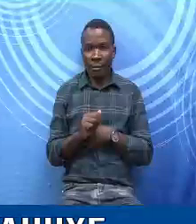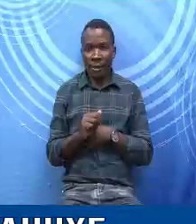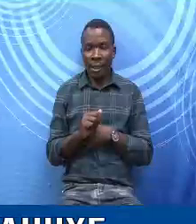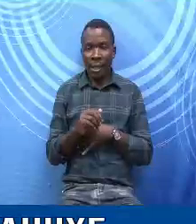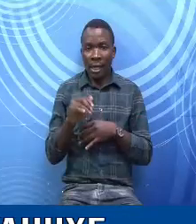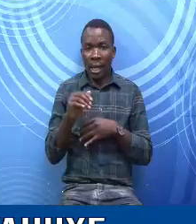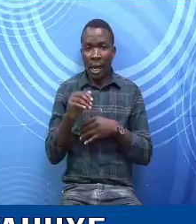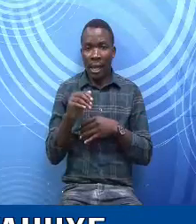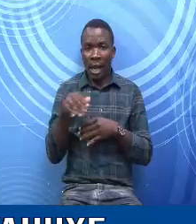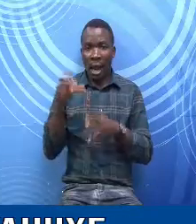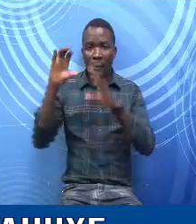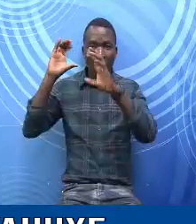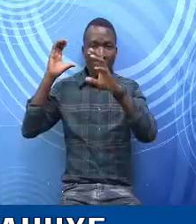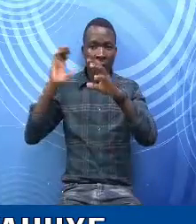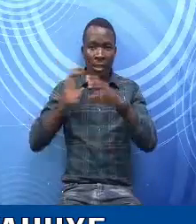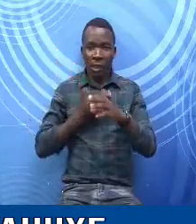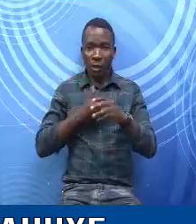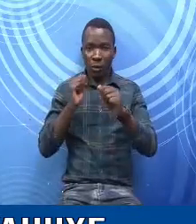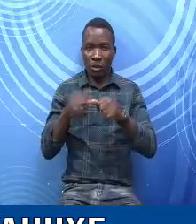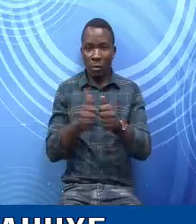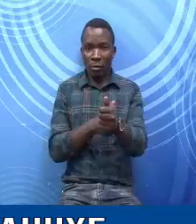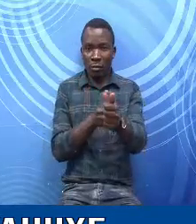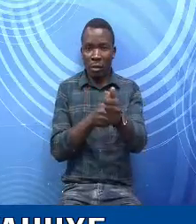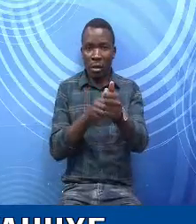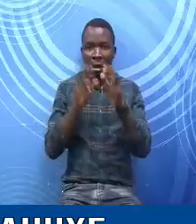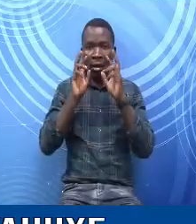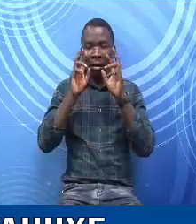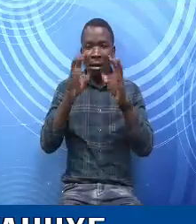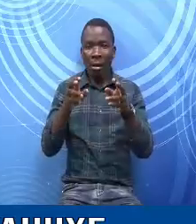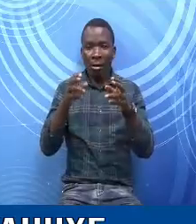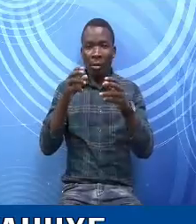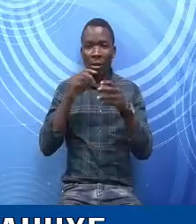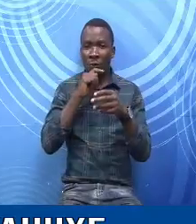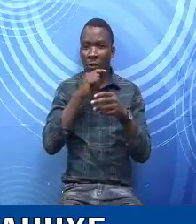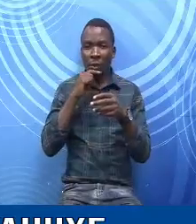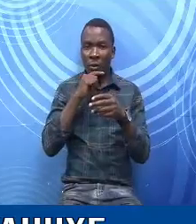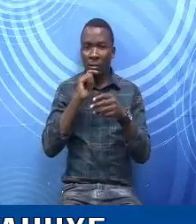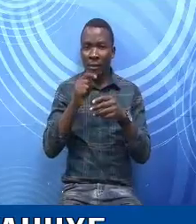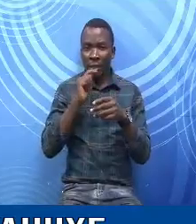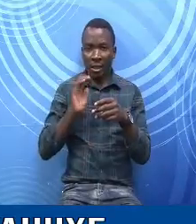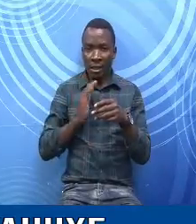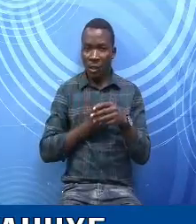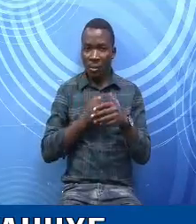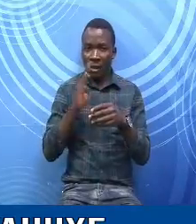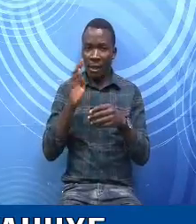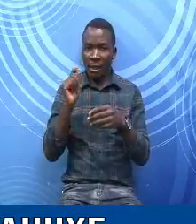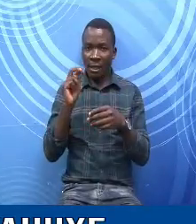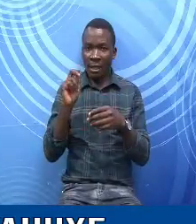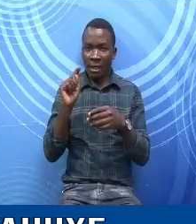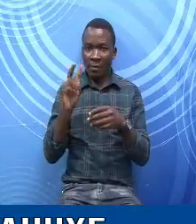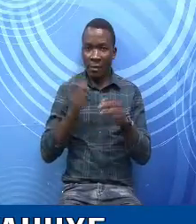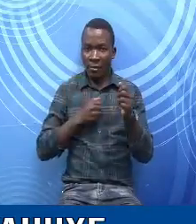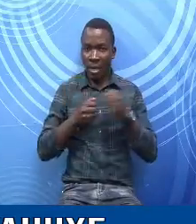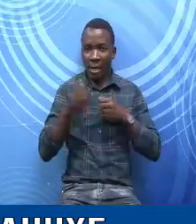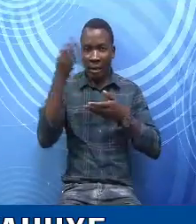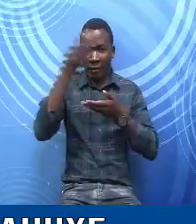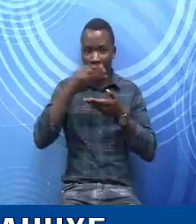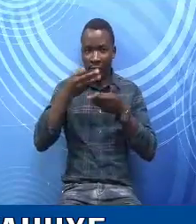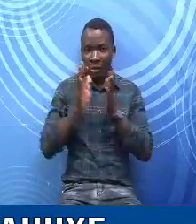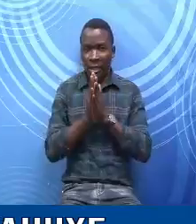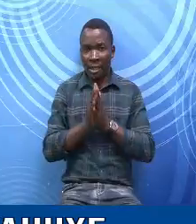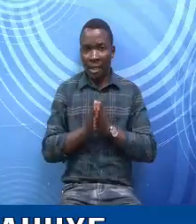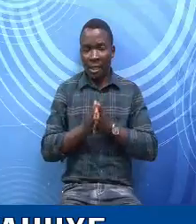Aya makuru yacu umushano kwe kukena munyuze ku mbuga nkoranyambaga zacu BTN TV Rwanda Facebook ndetse no kuri Twitter